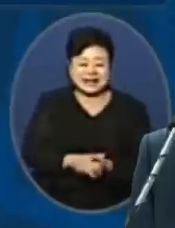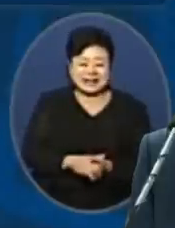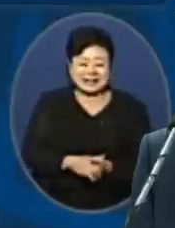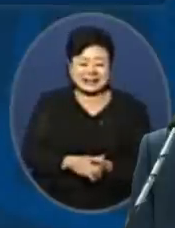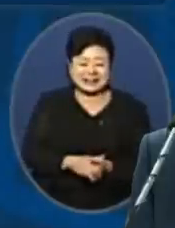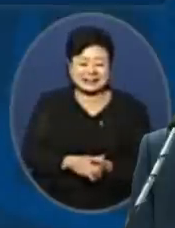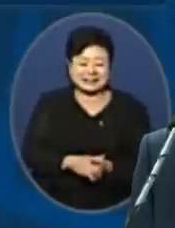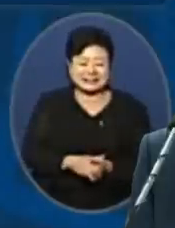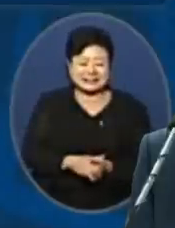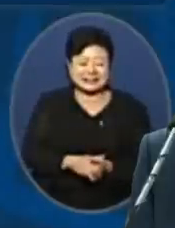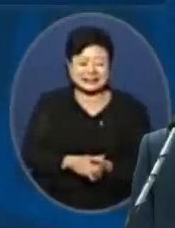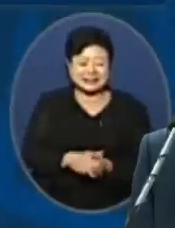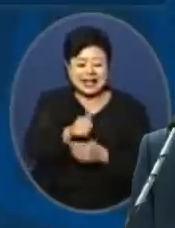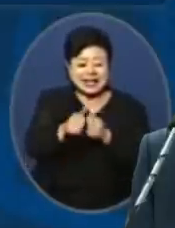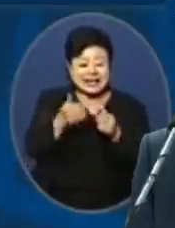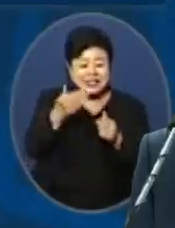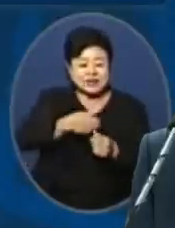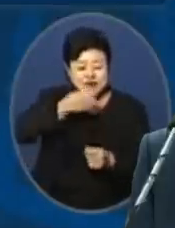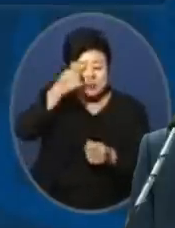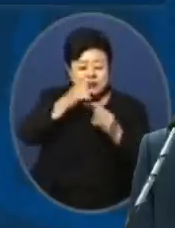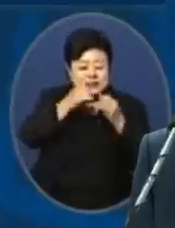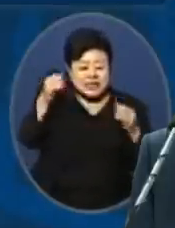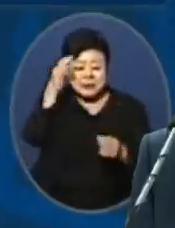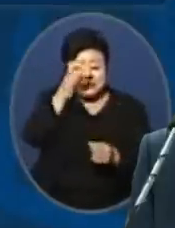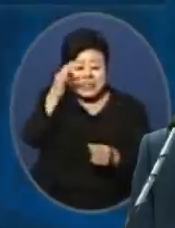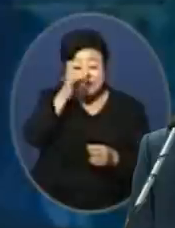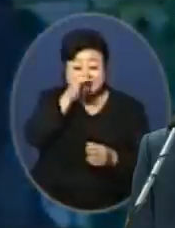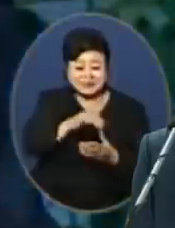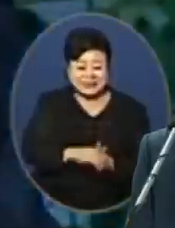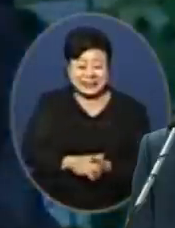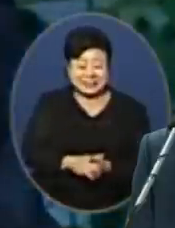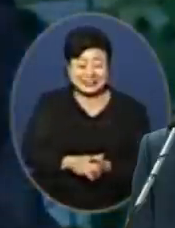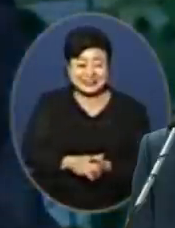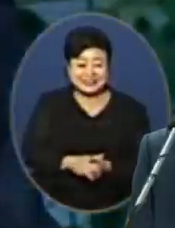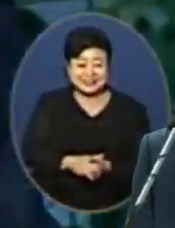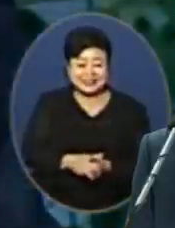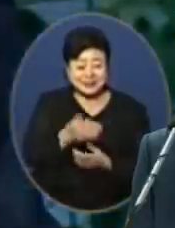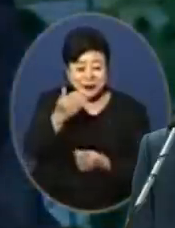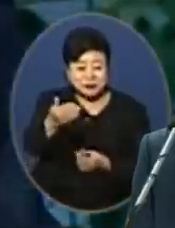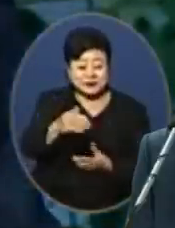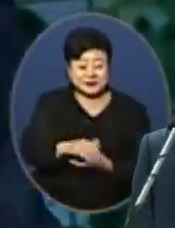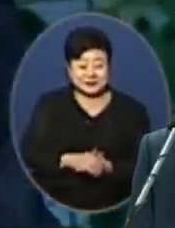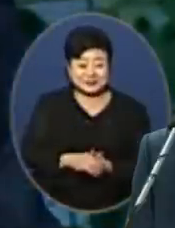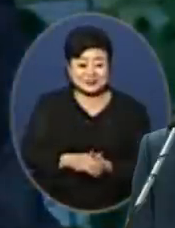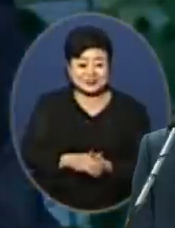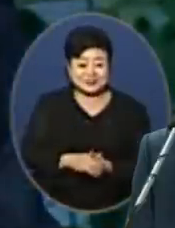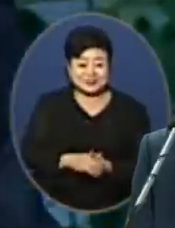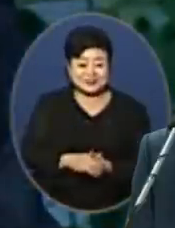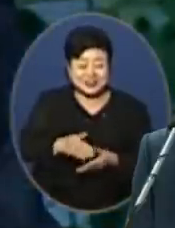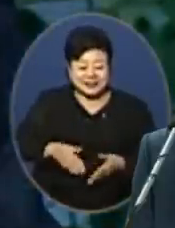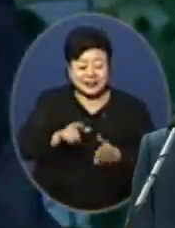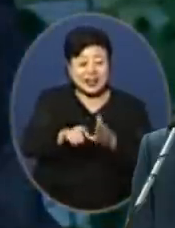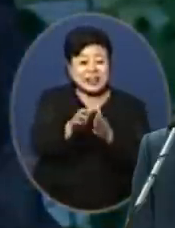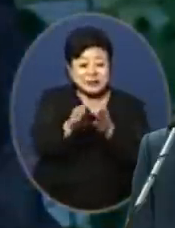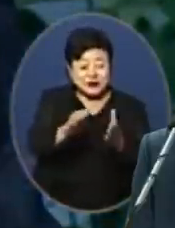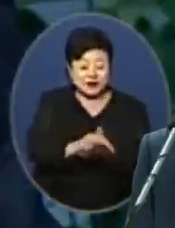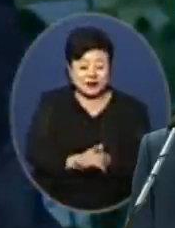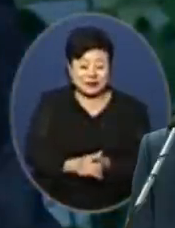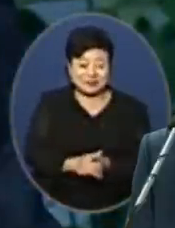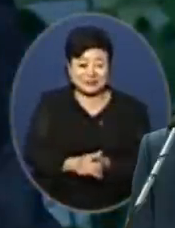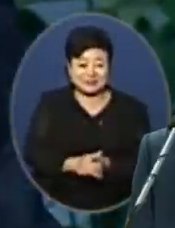있습니다. 하나님은 꿈꾸는 자를 찾고 있습니다. 여러분이 태어날 때부터